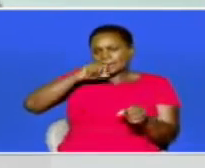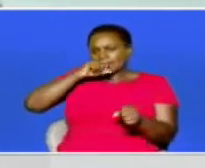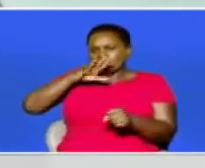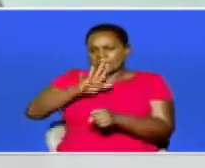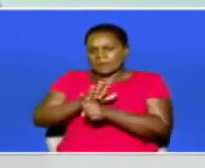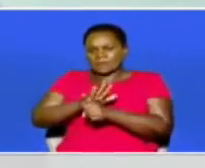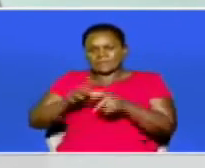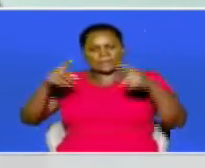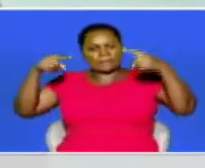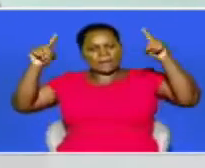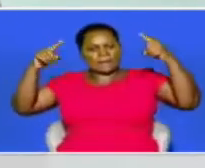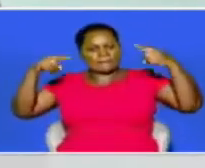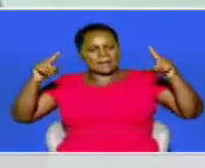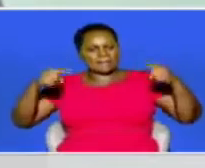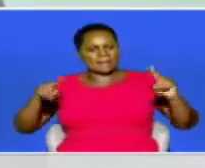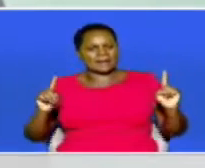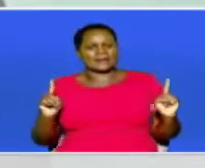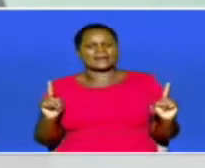we are bound to succeed.